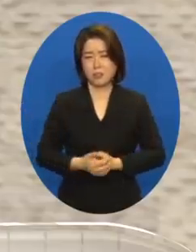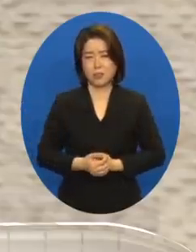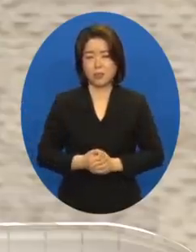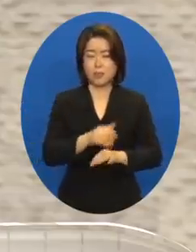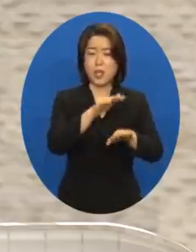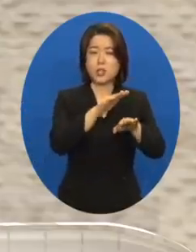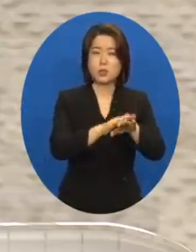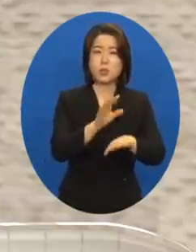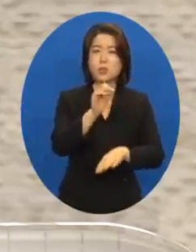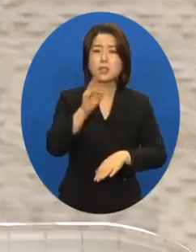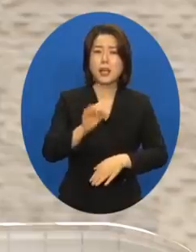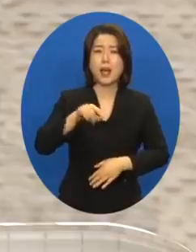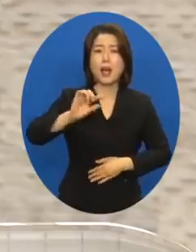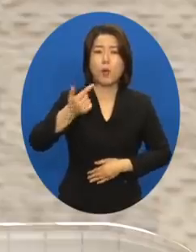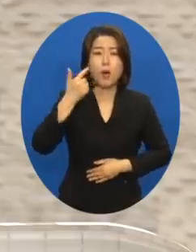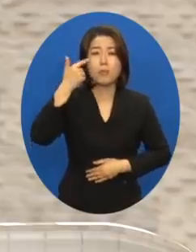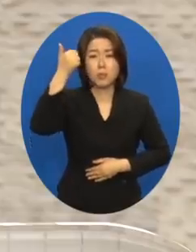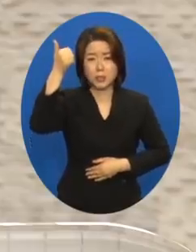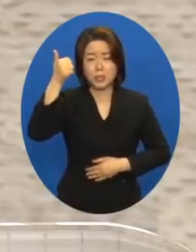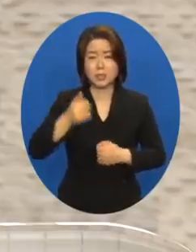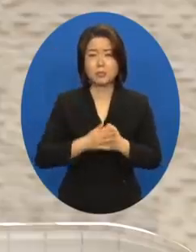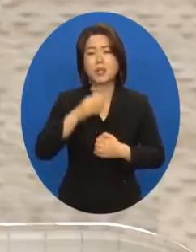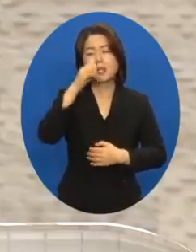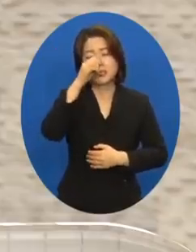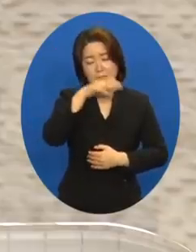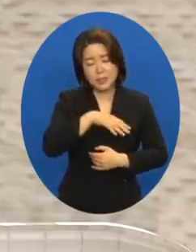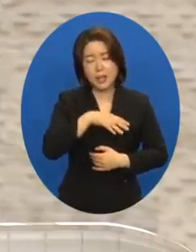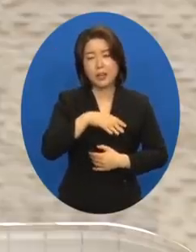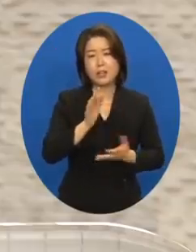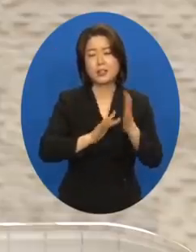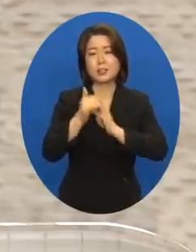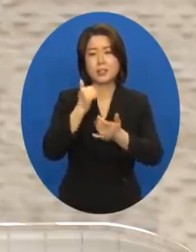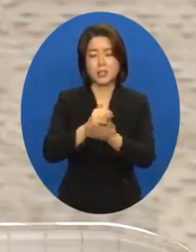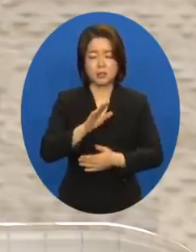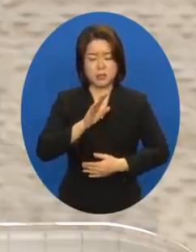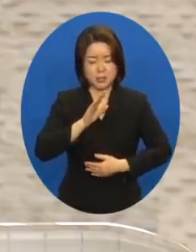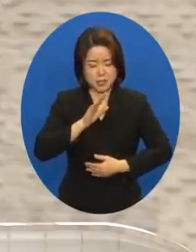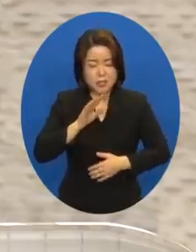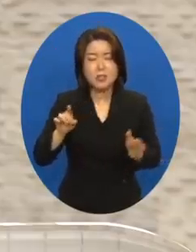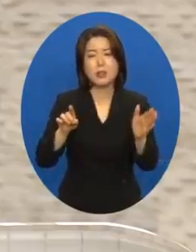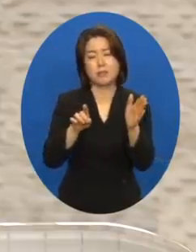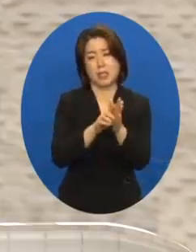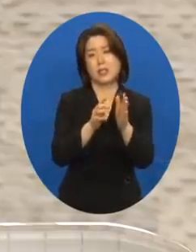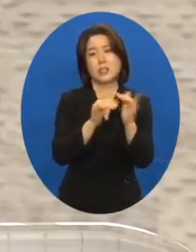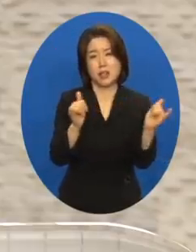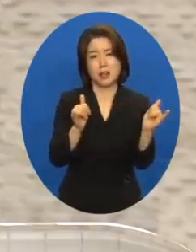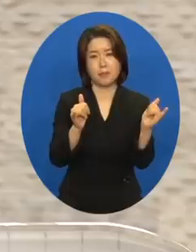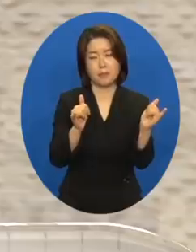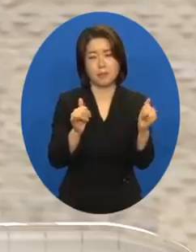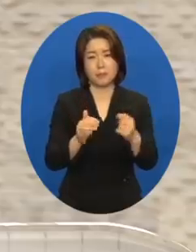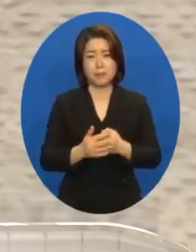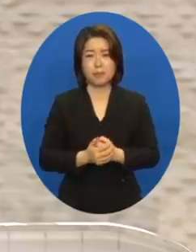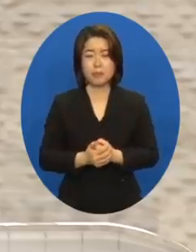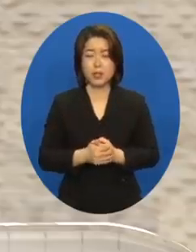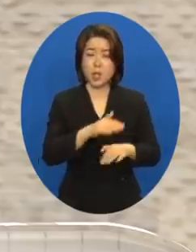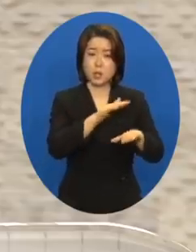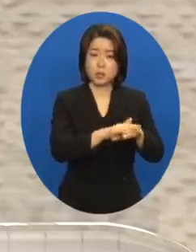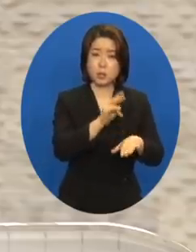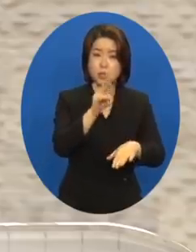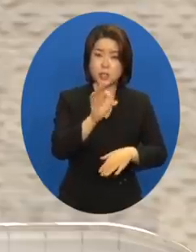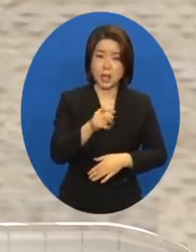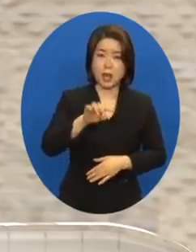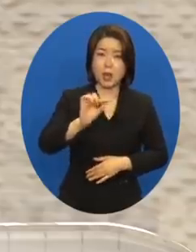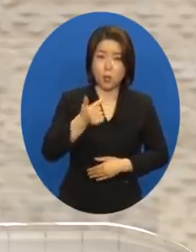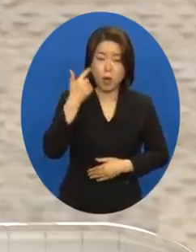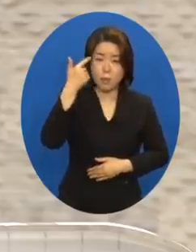손양 오 목사님은 그저 단순히 예수님을 진짜 믿는 분이 하더라는 것 손양원 목사님은